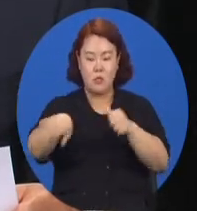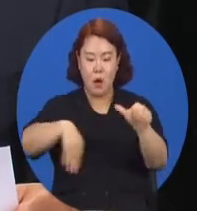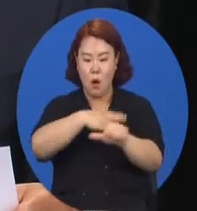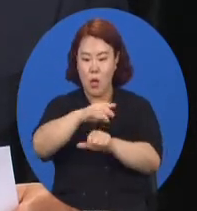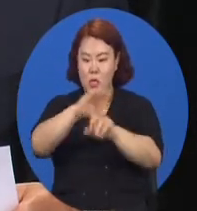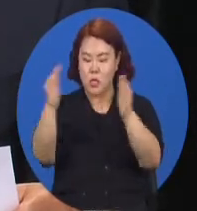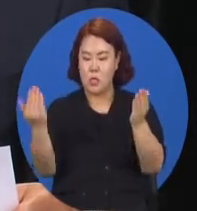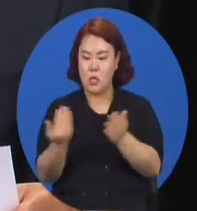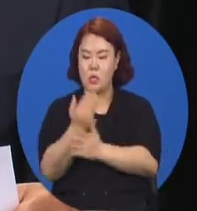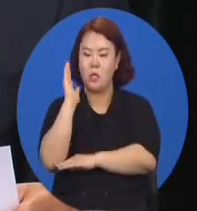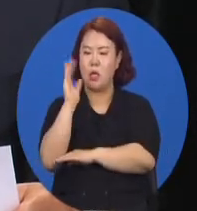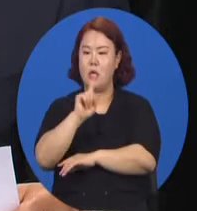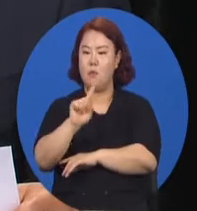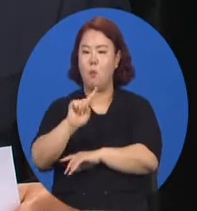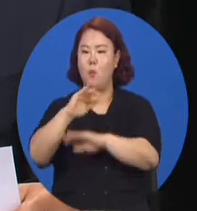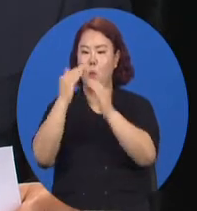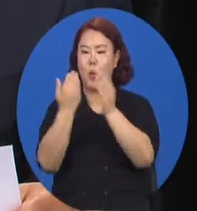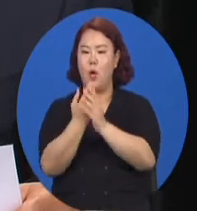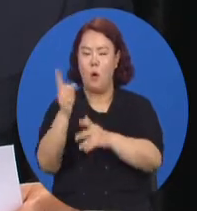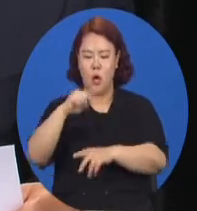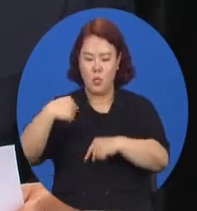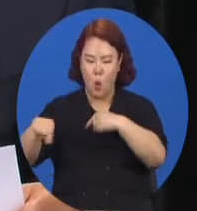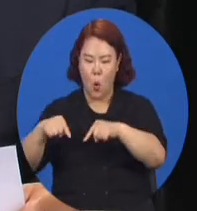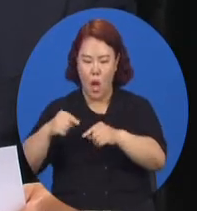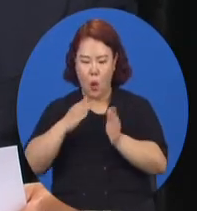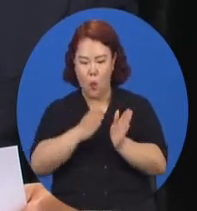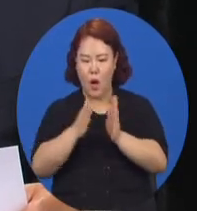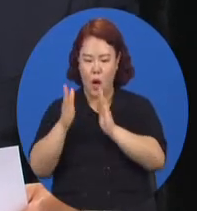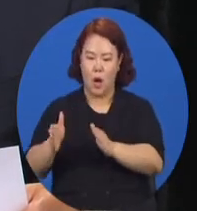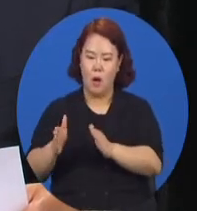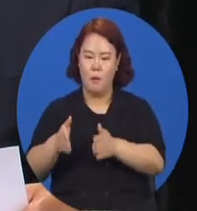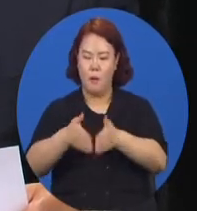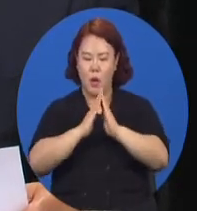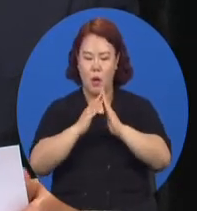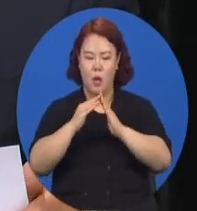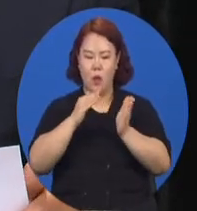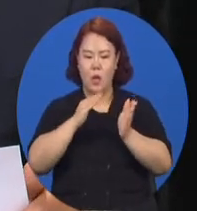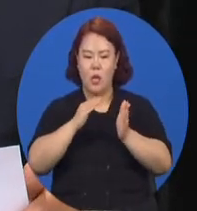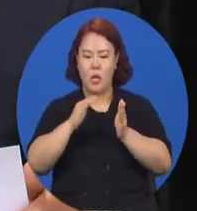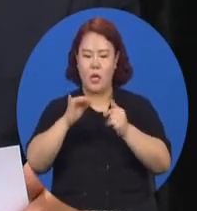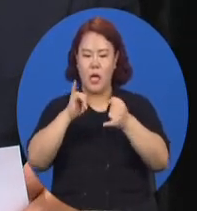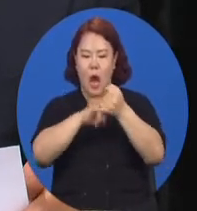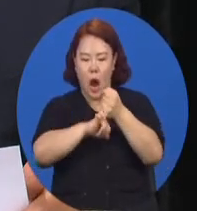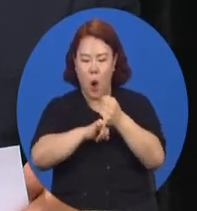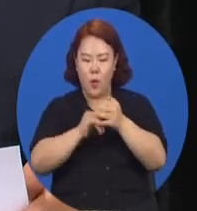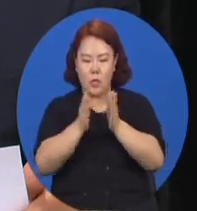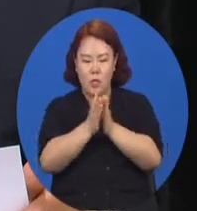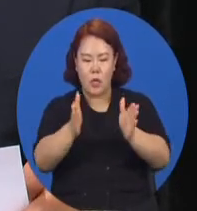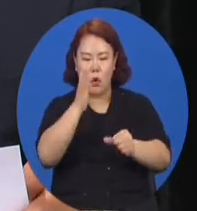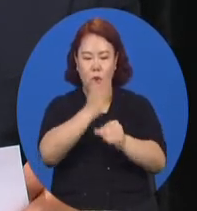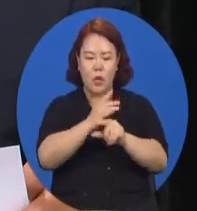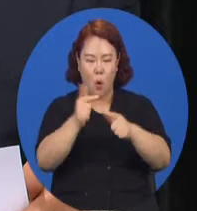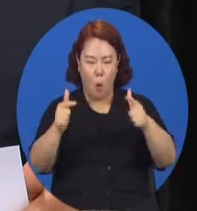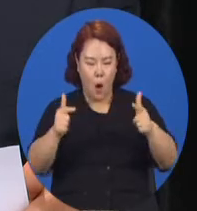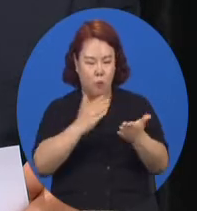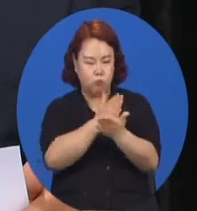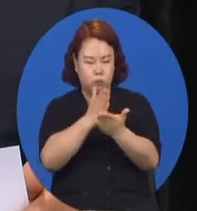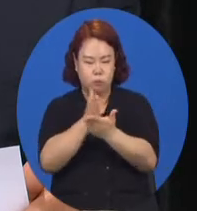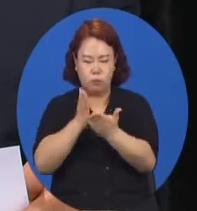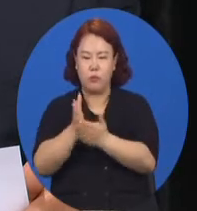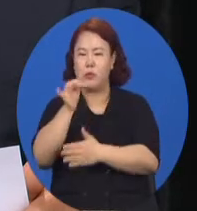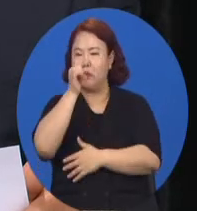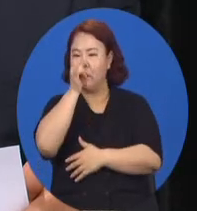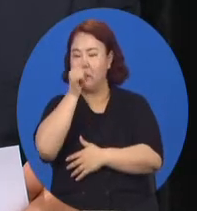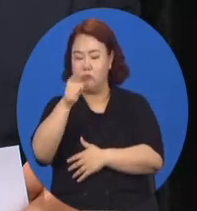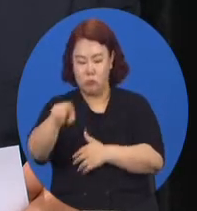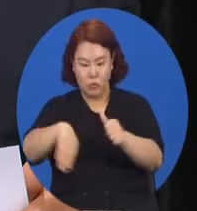어떤 정책 과정을 수립하고 그 계획을 이행하는 과정에서 다양한 섹터들이 존재합니다. 이런 더 잘